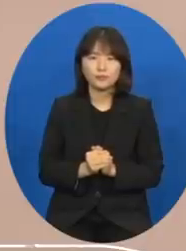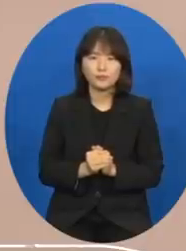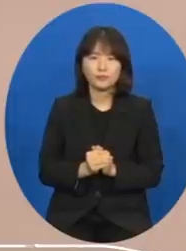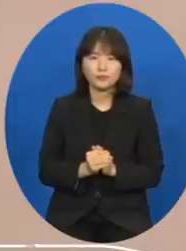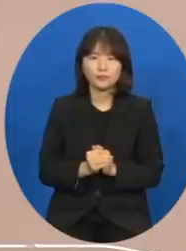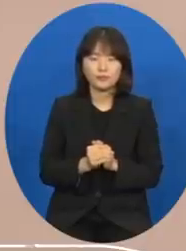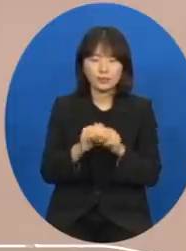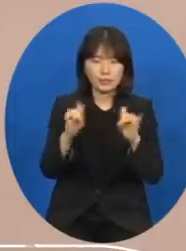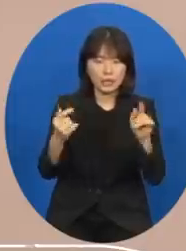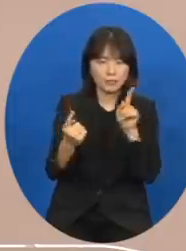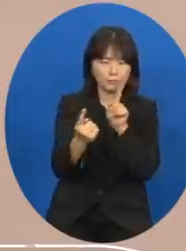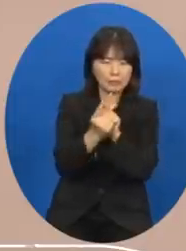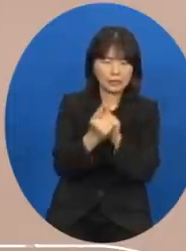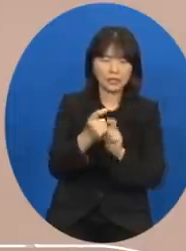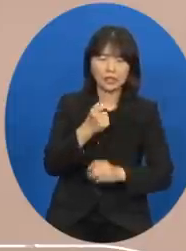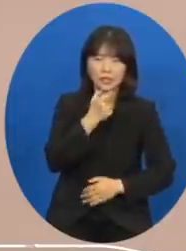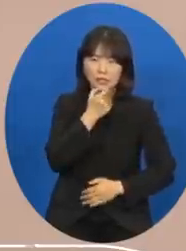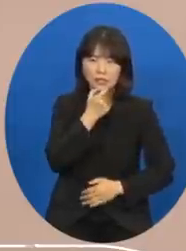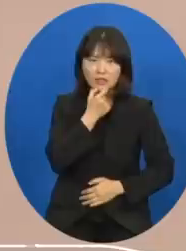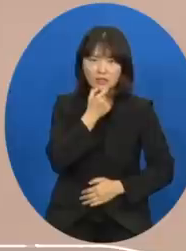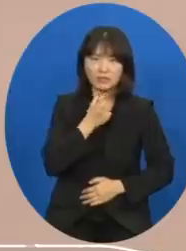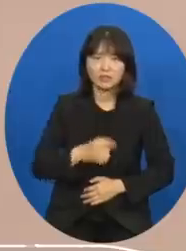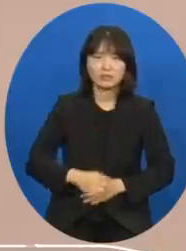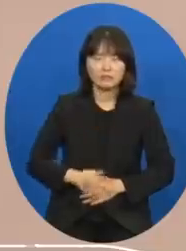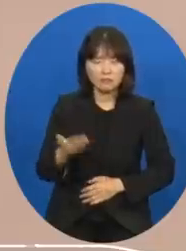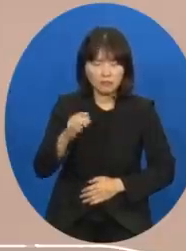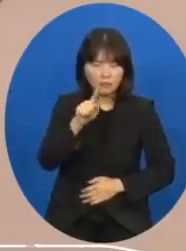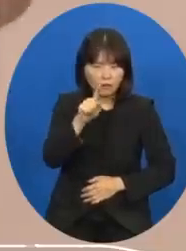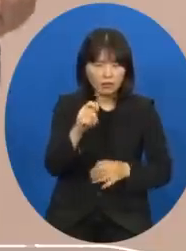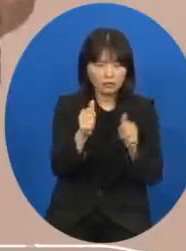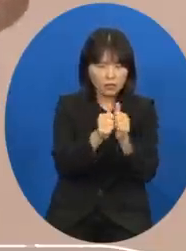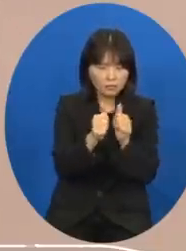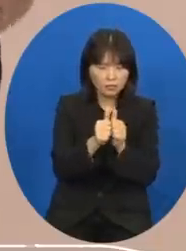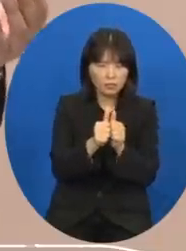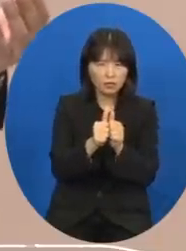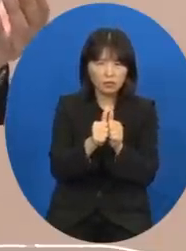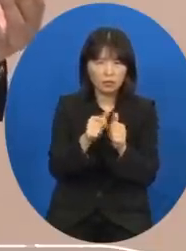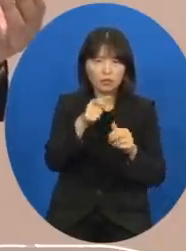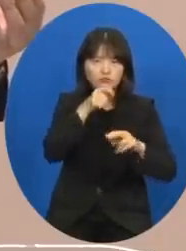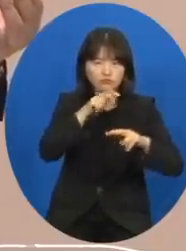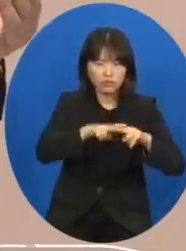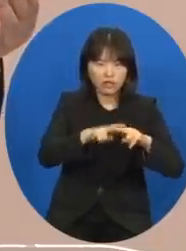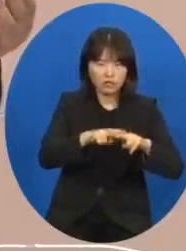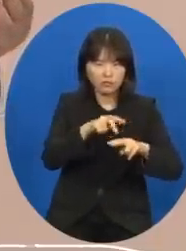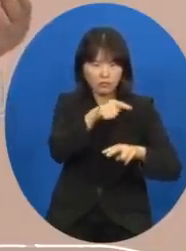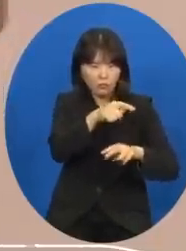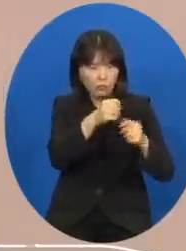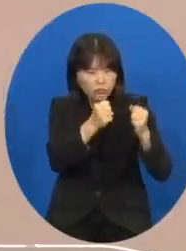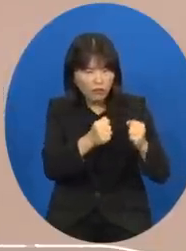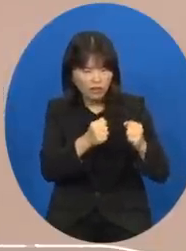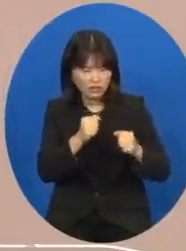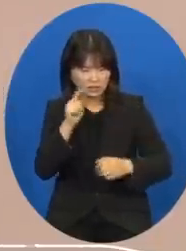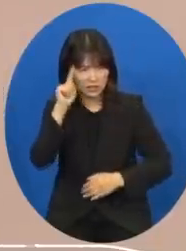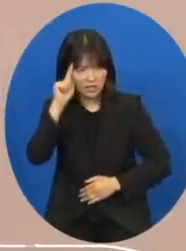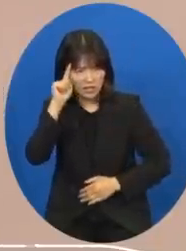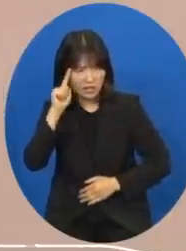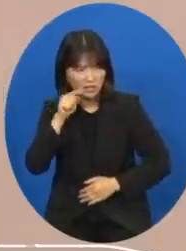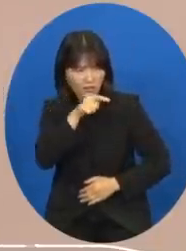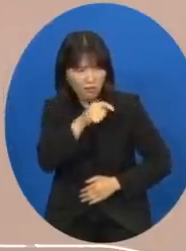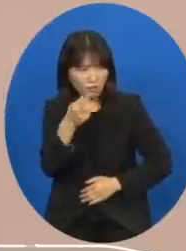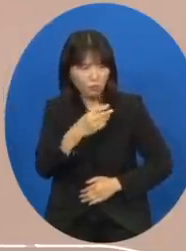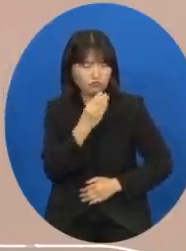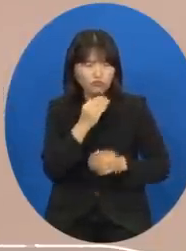사람 만나는 것도 싫고 그런데 한 남자가 우물가에 있는 것도 짜증스럽고 그 사람이 또